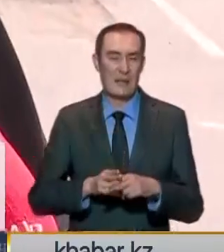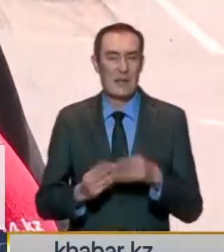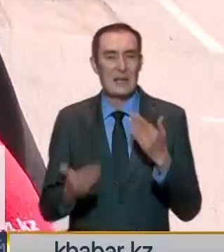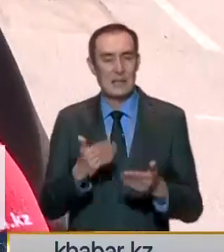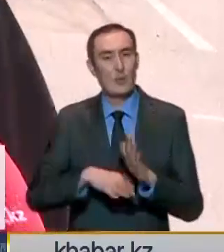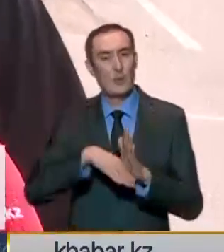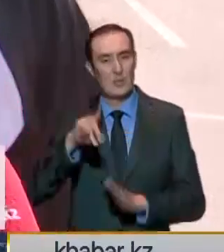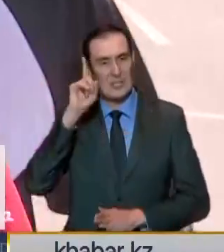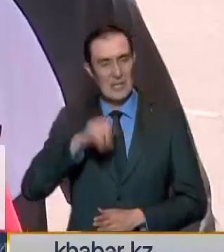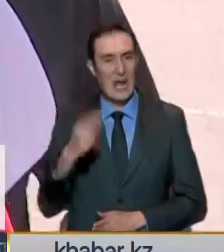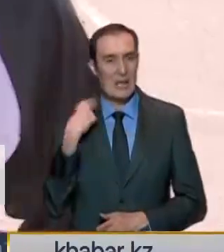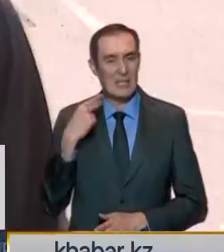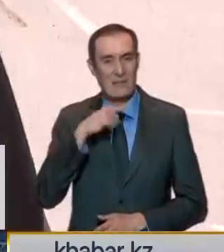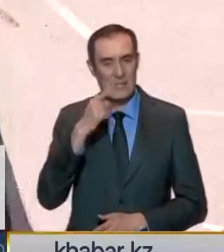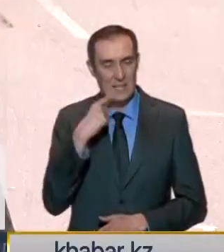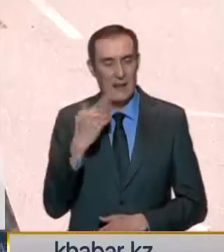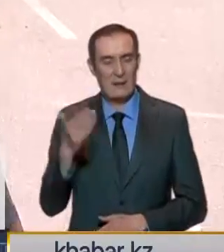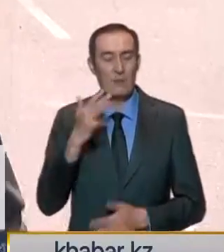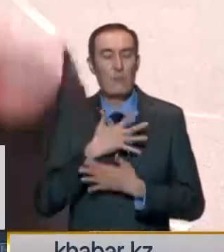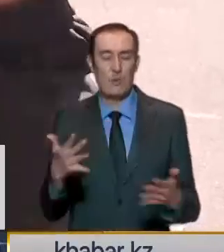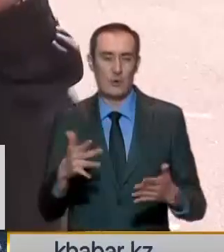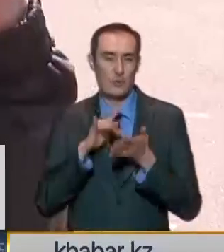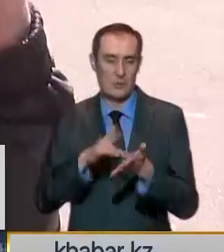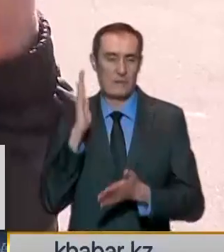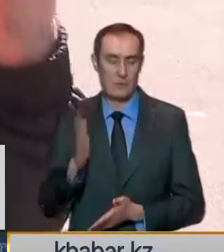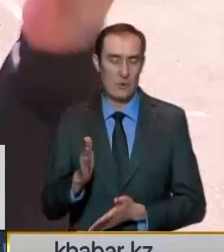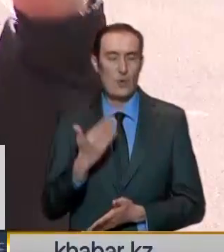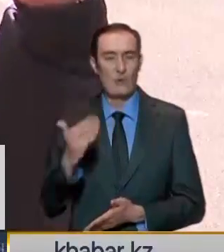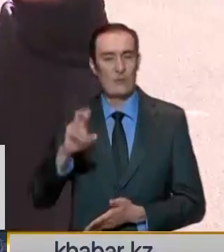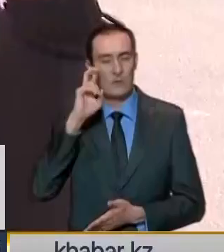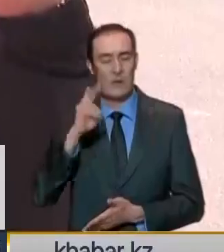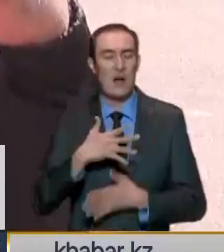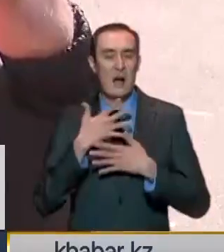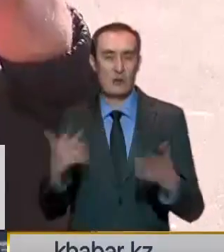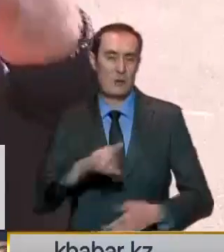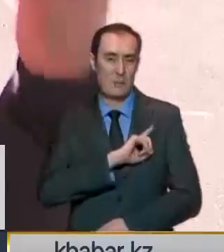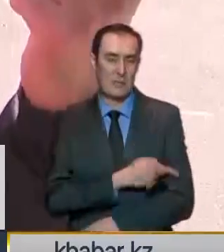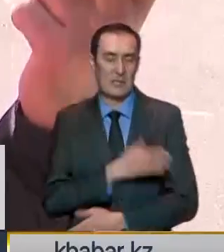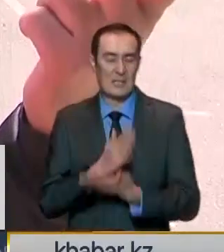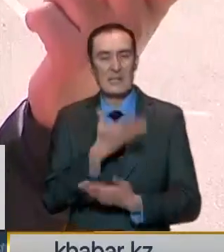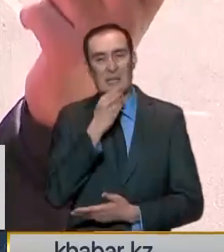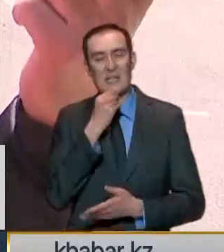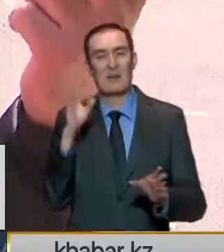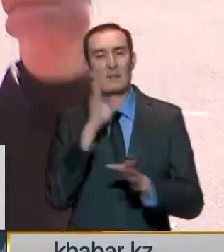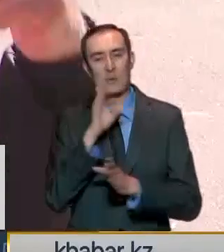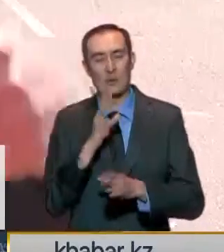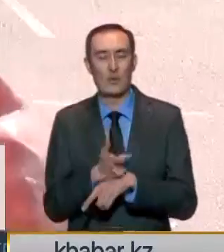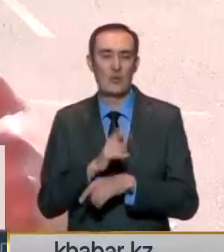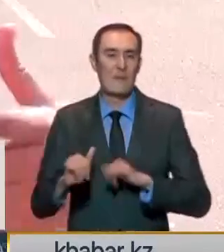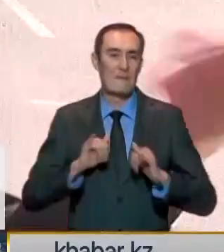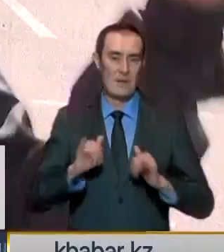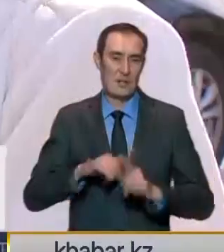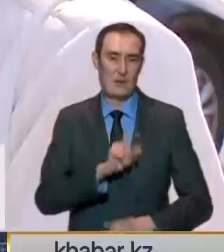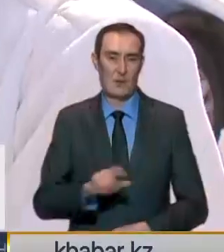вы улучшите свои знания английского языка, к вам приедет еще больше гостей. У вашей страны огромный потенциал. Здесь красивая природа и очень вежливые